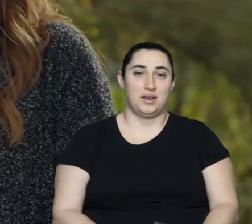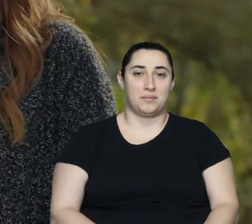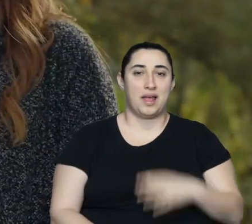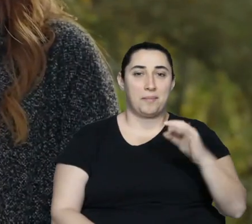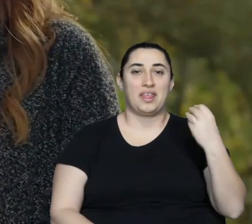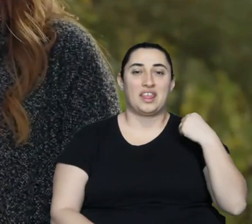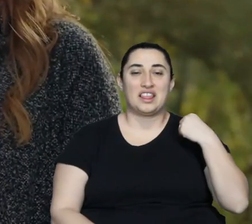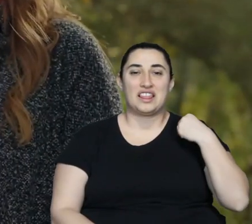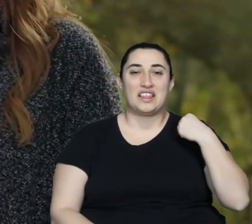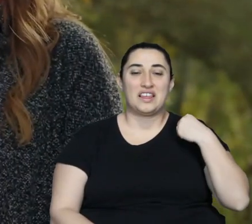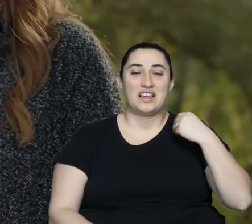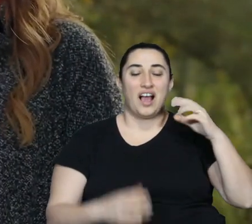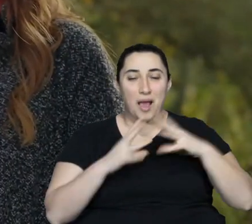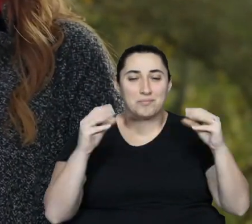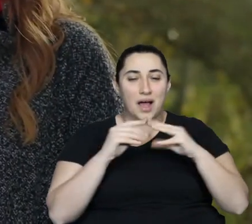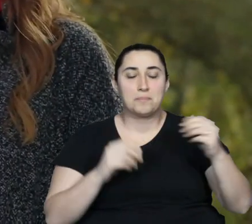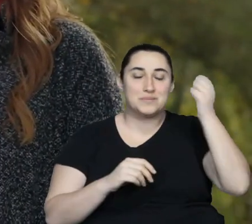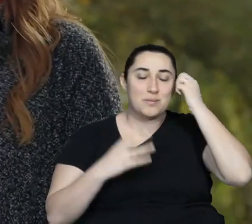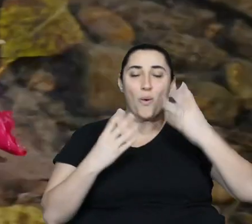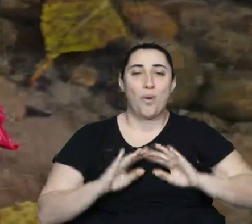Sürekli yenilip pişman olma artık.